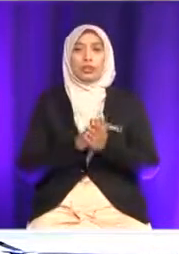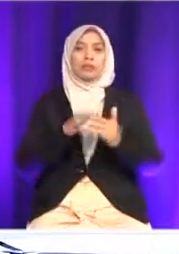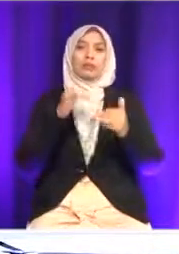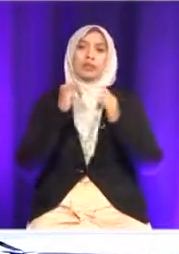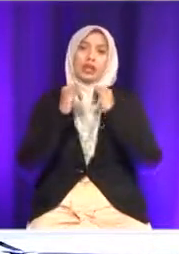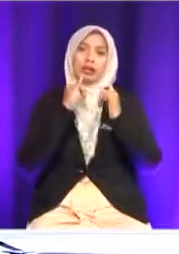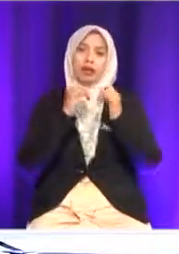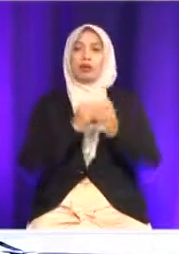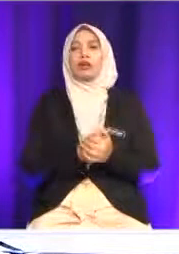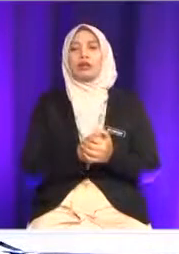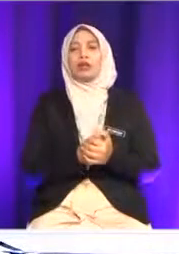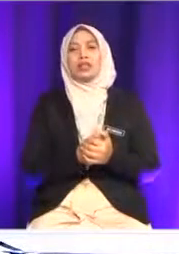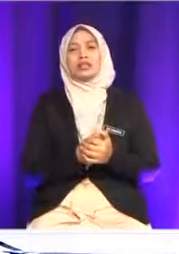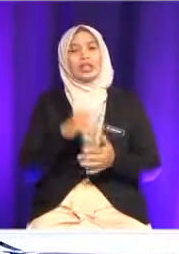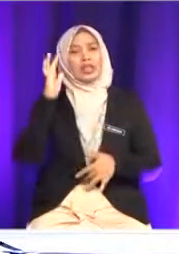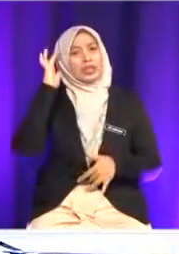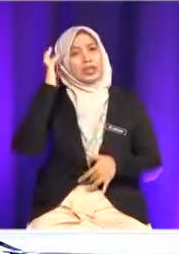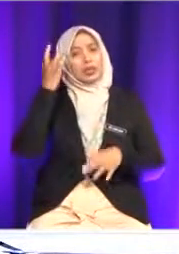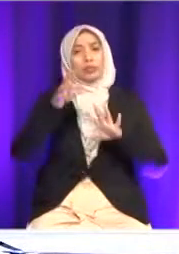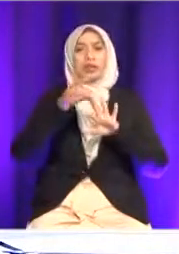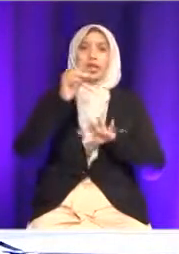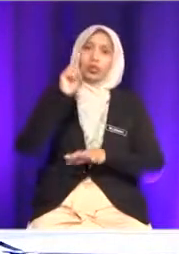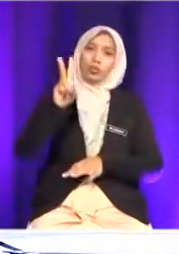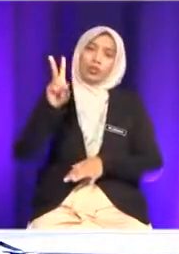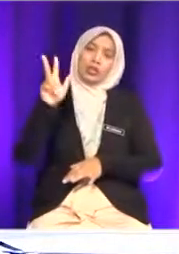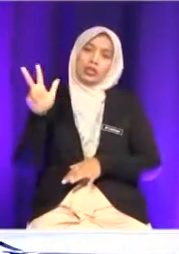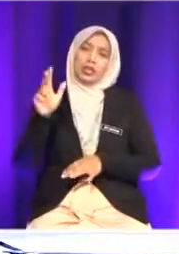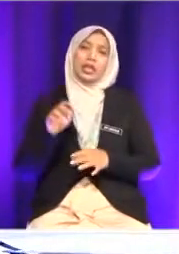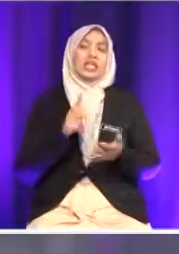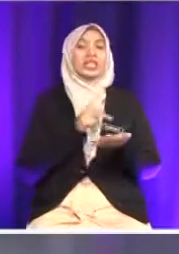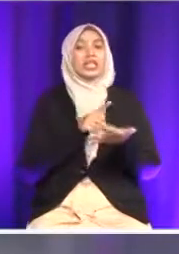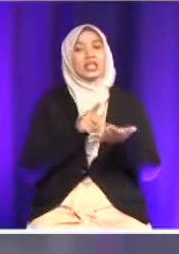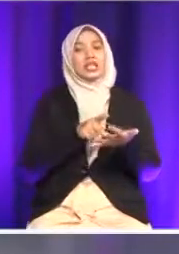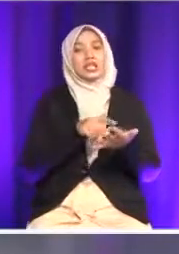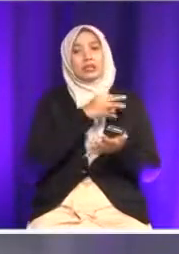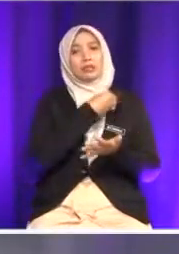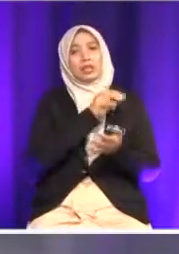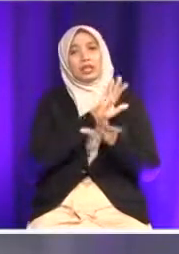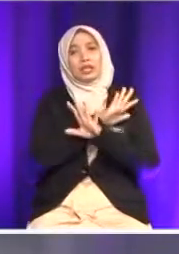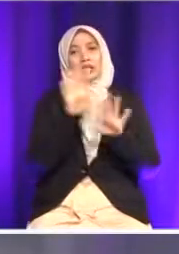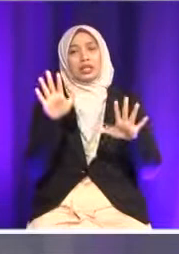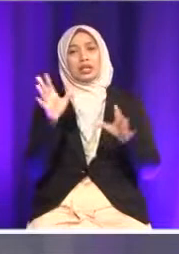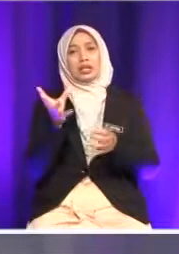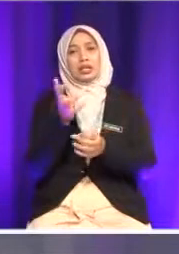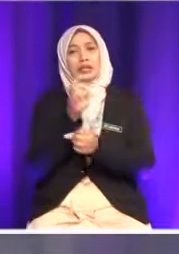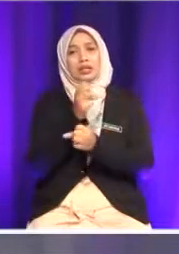apa ataupun beberapa pilihan yang kedua yang ketiga Bagaimana sekiranya mereka tidak dapat